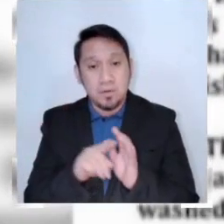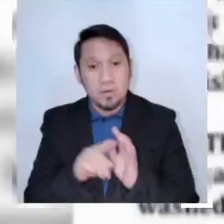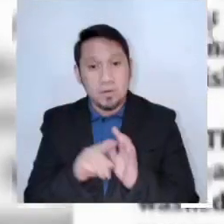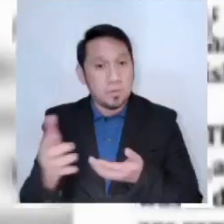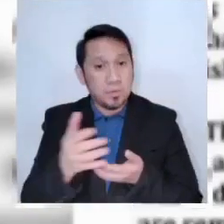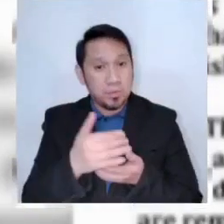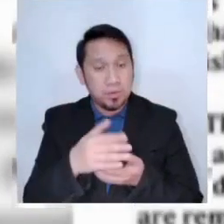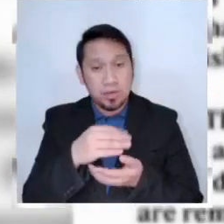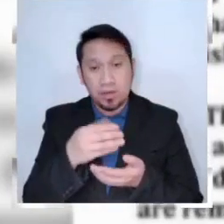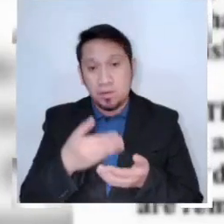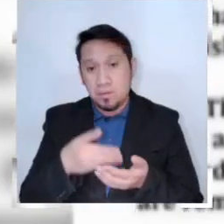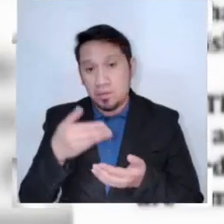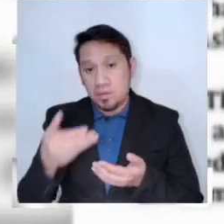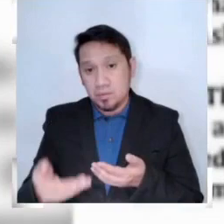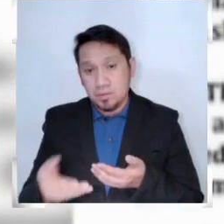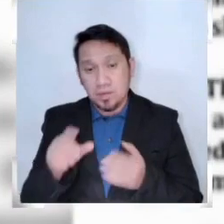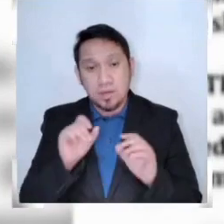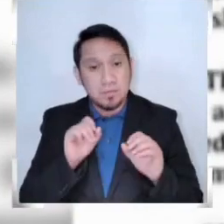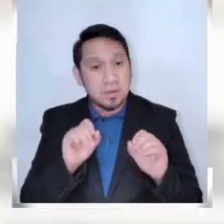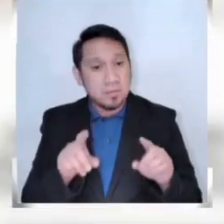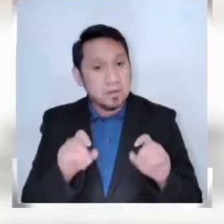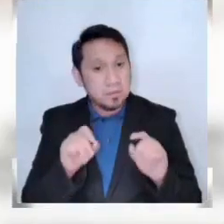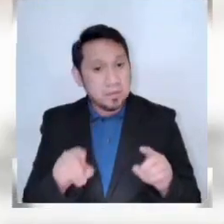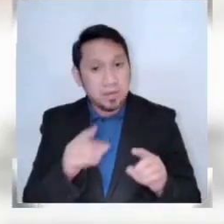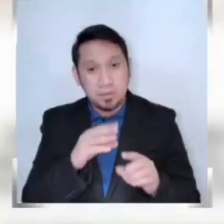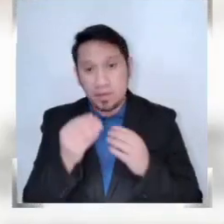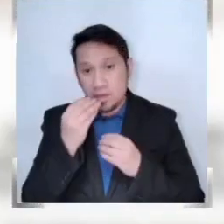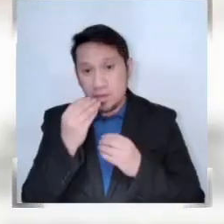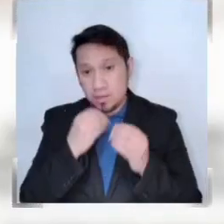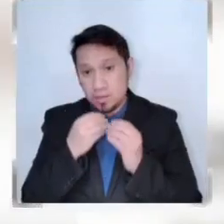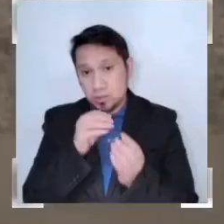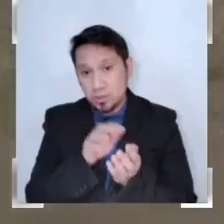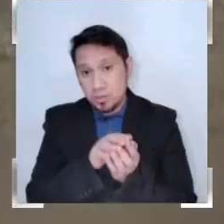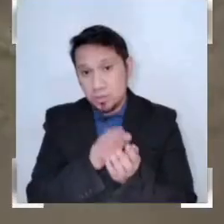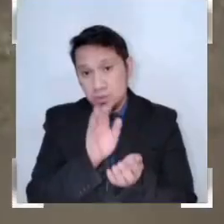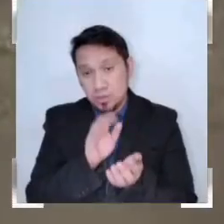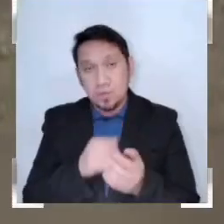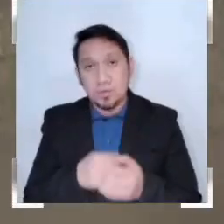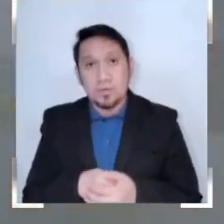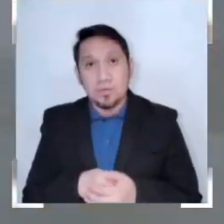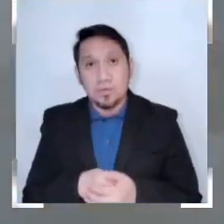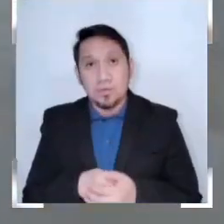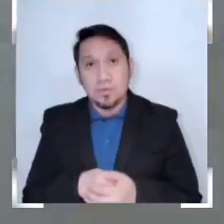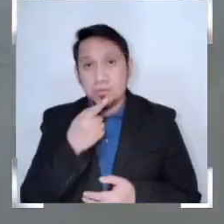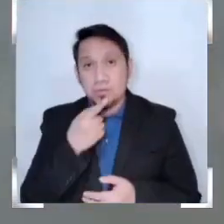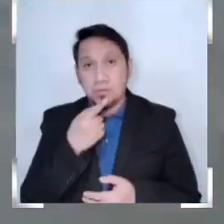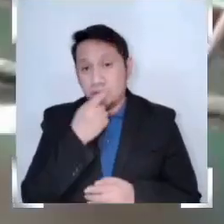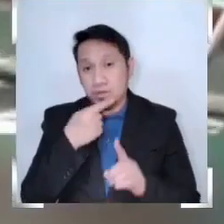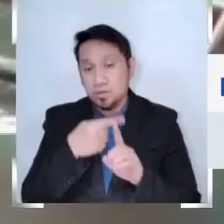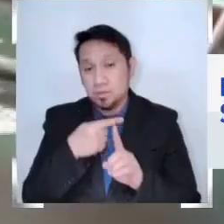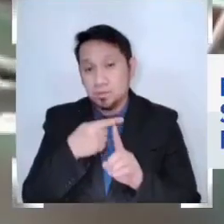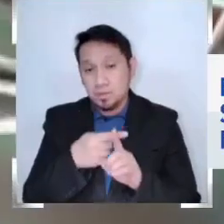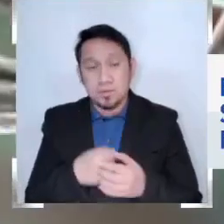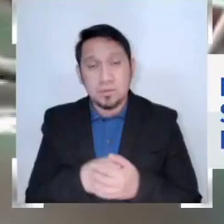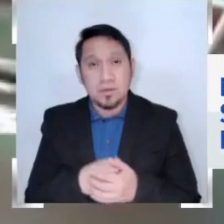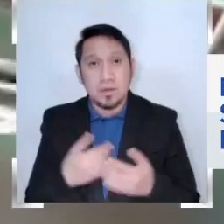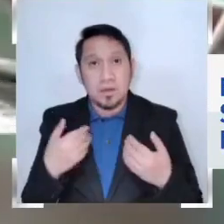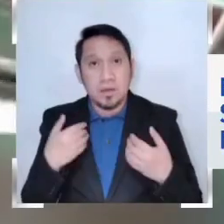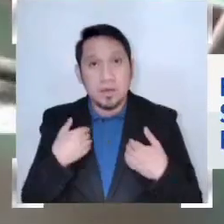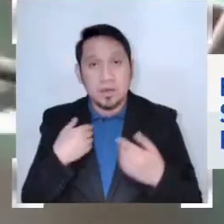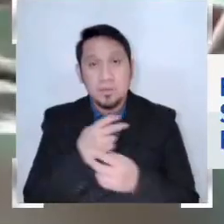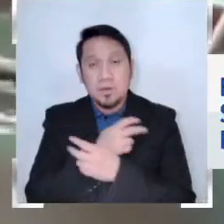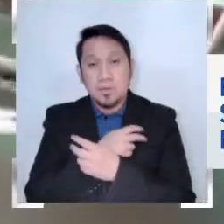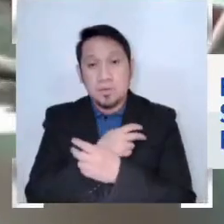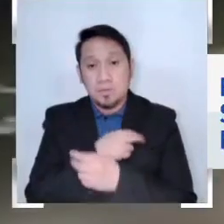pagbili, pagbenta at pagkain ng mga shellfish at alamang sa lugar. Nagpositibo kasi sa paralytic shellfish poison o red tide